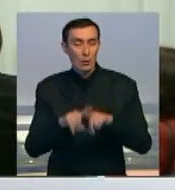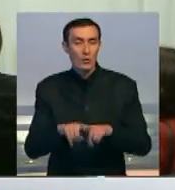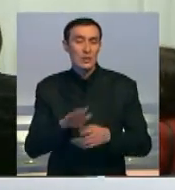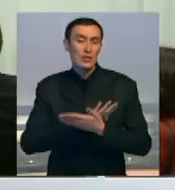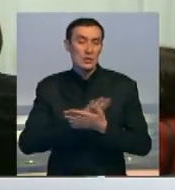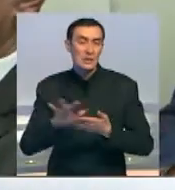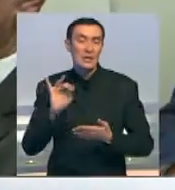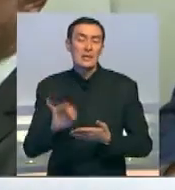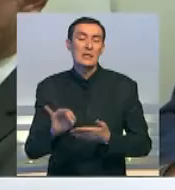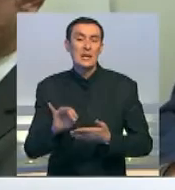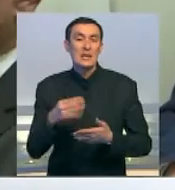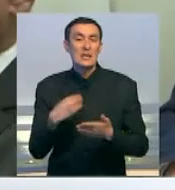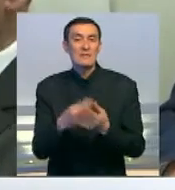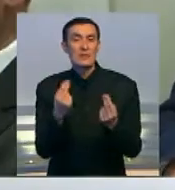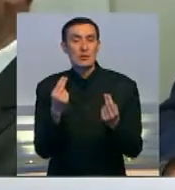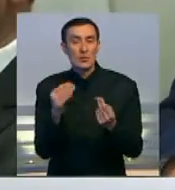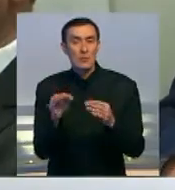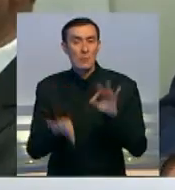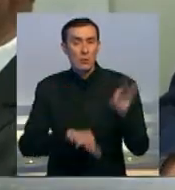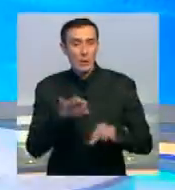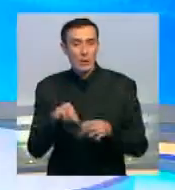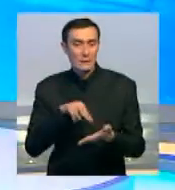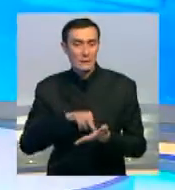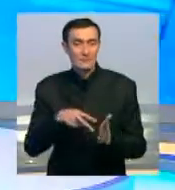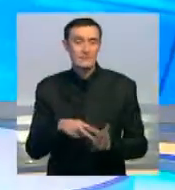и инвестпроекты.